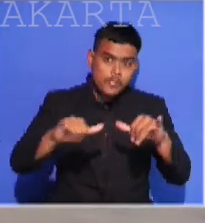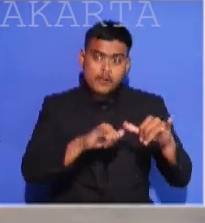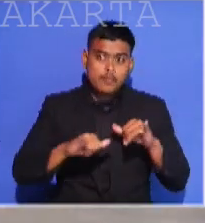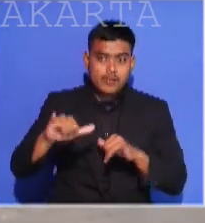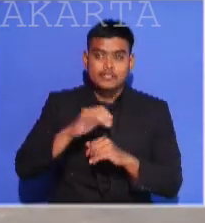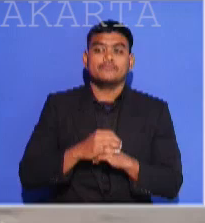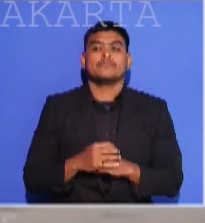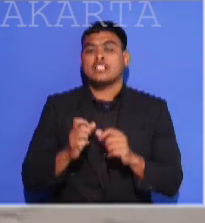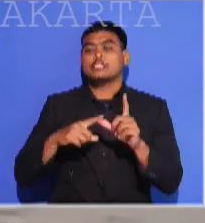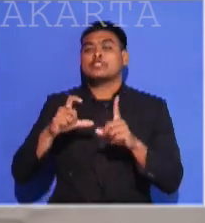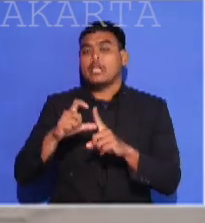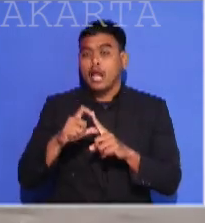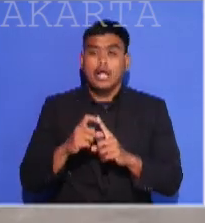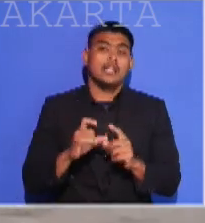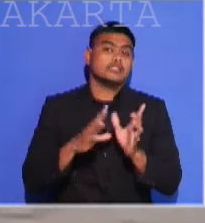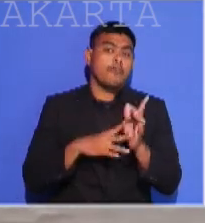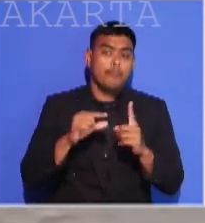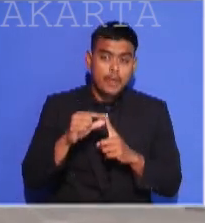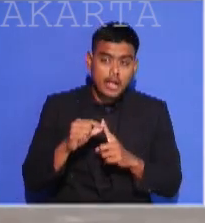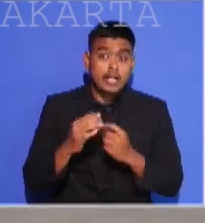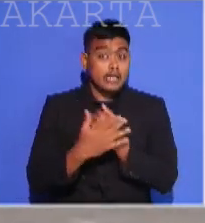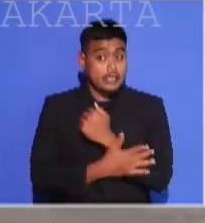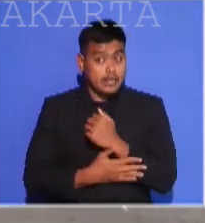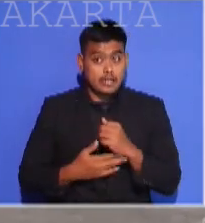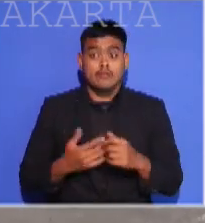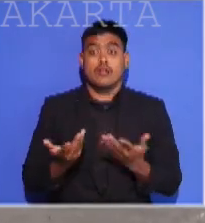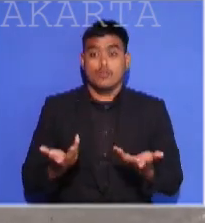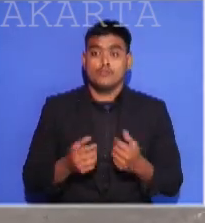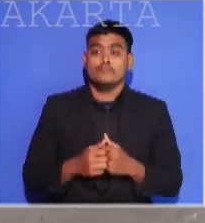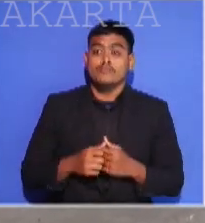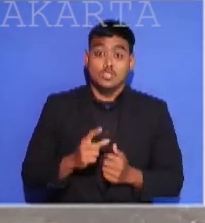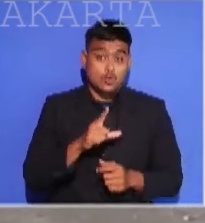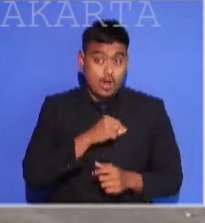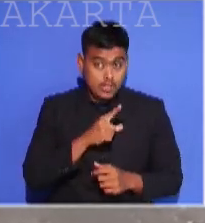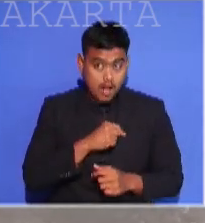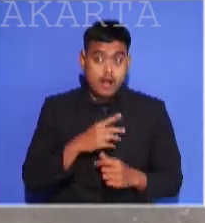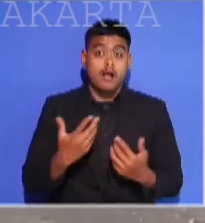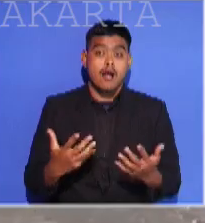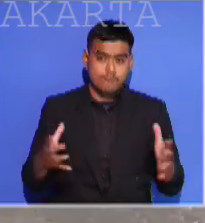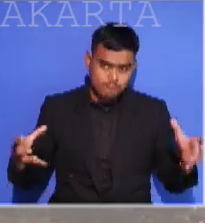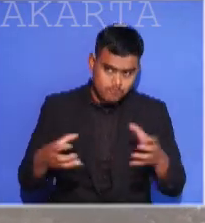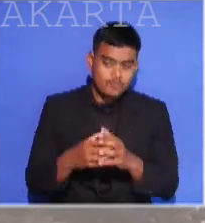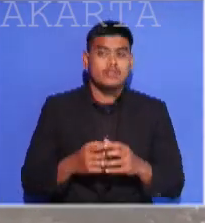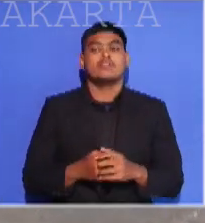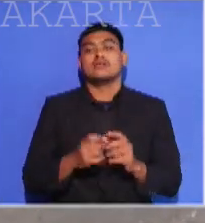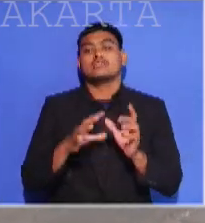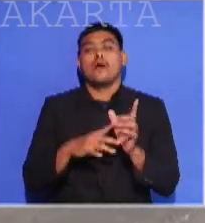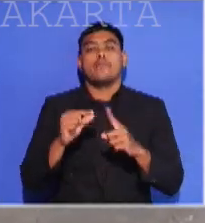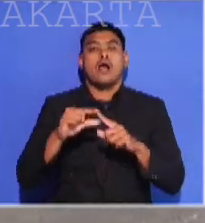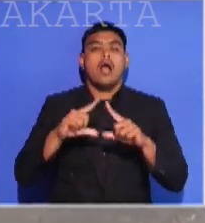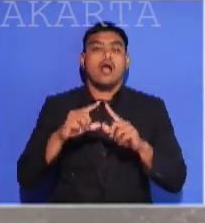SMP baik swasta atau Negeri melalui program satuan pendidikan aman bencana salah satu trik yang